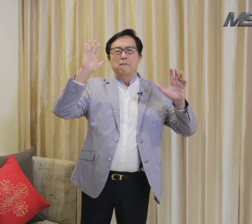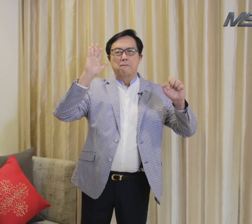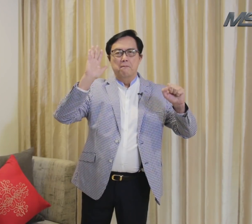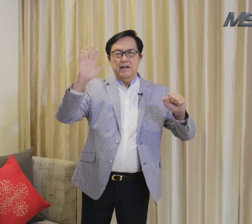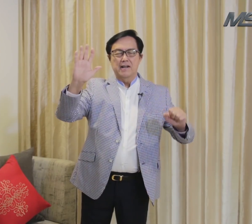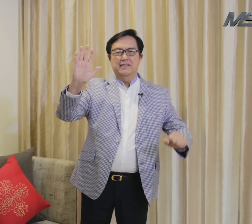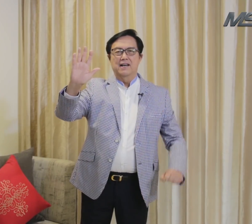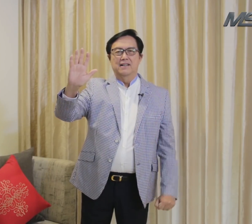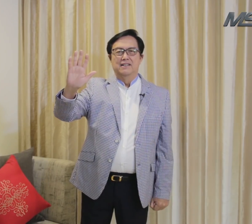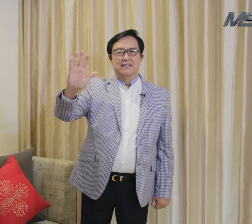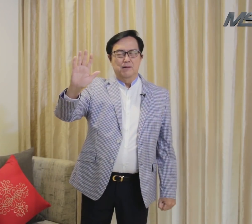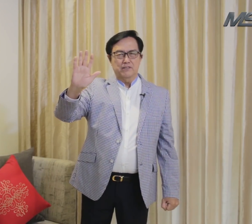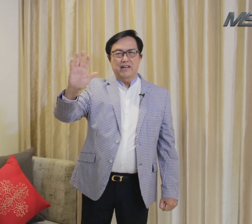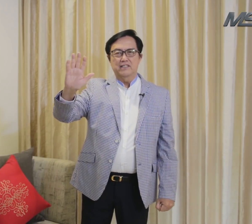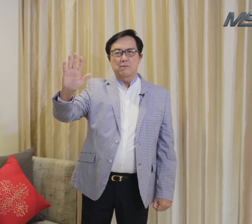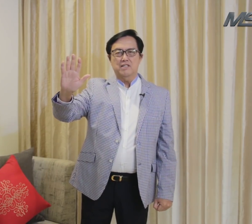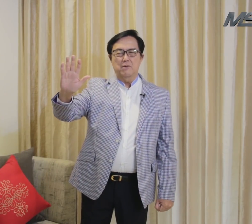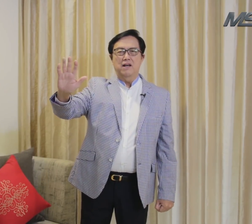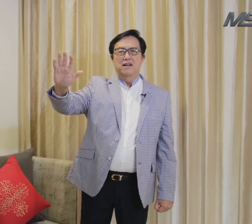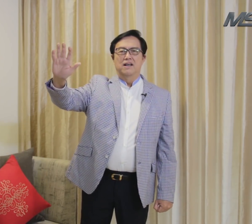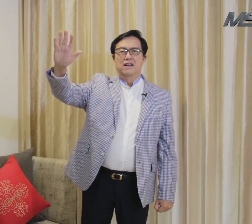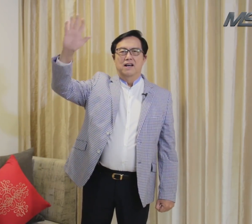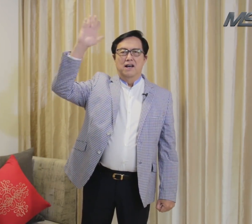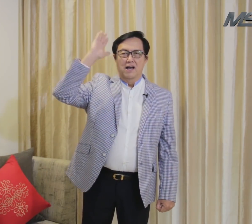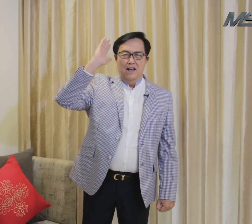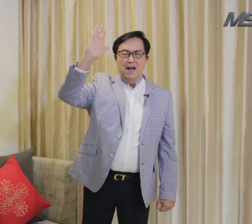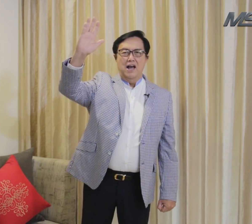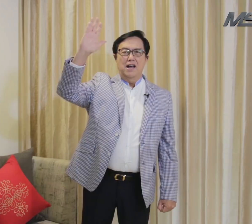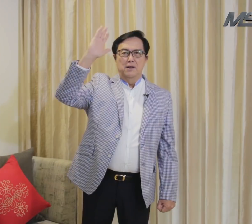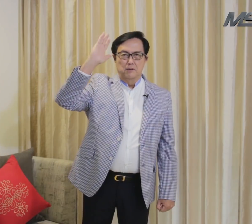sampai Maranatha. Yang percayakan sama-sama,